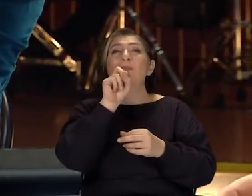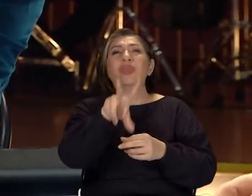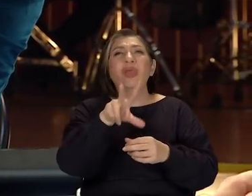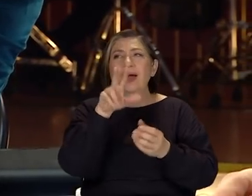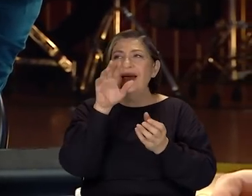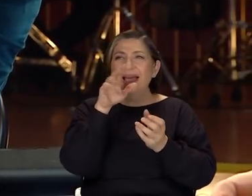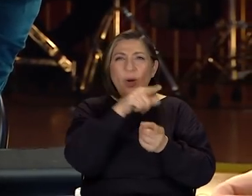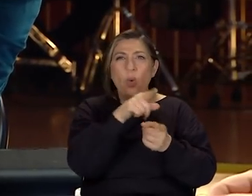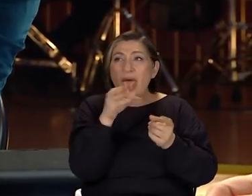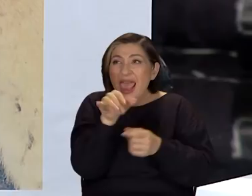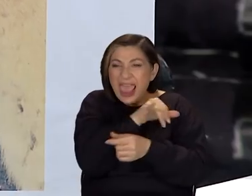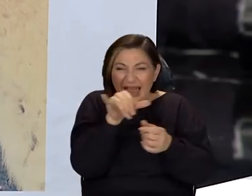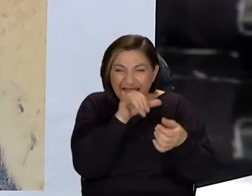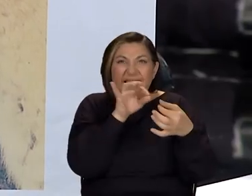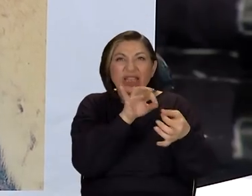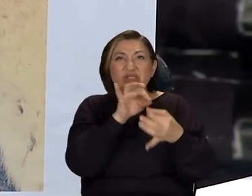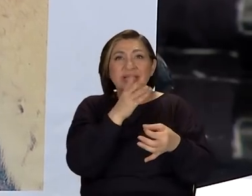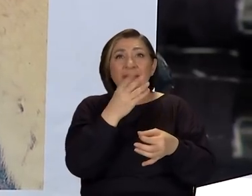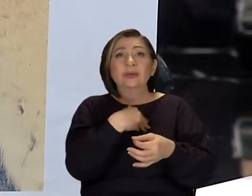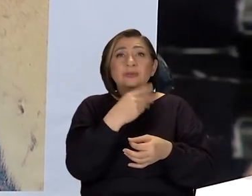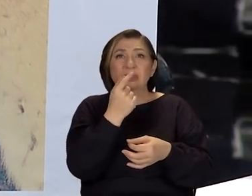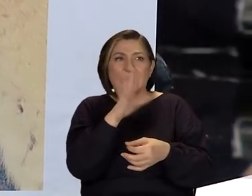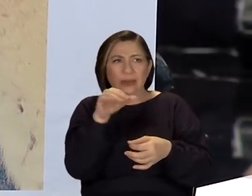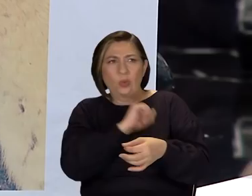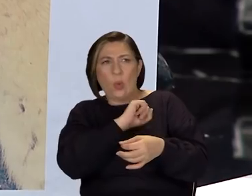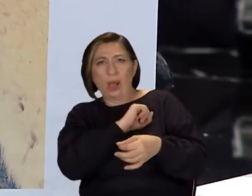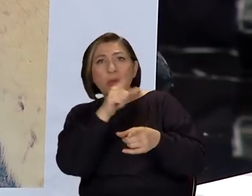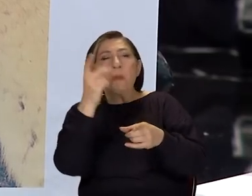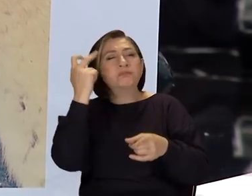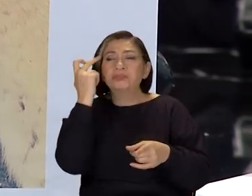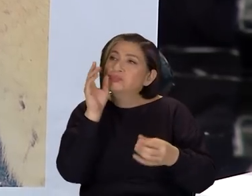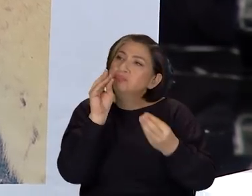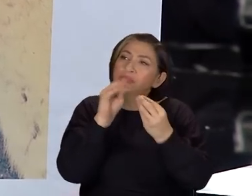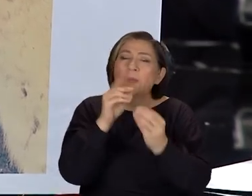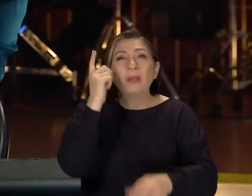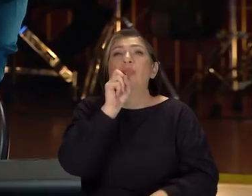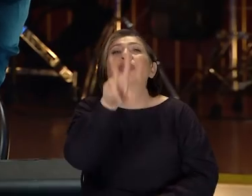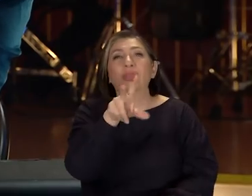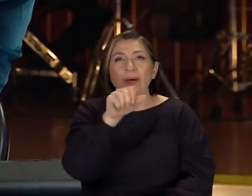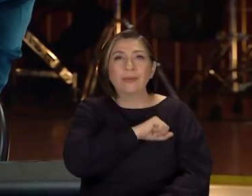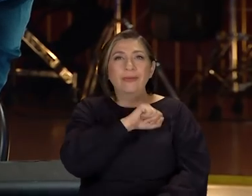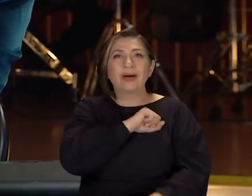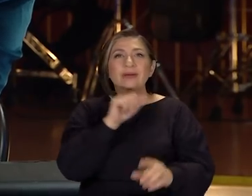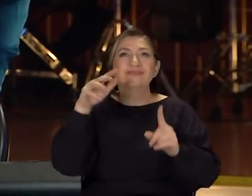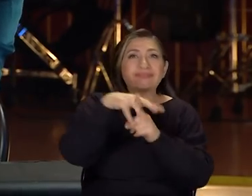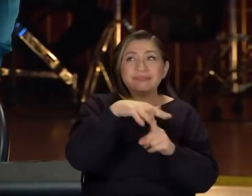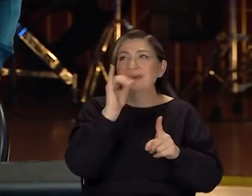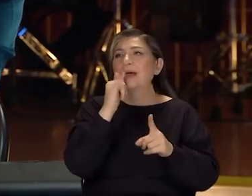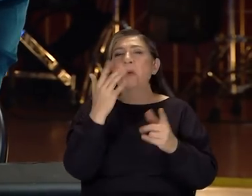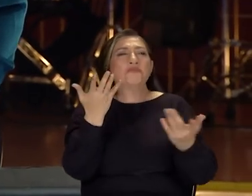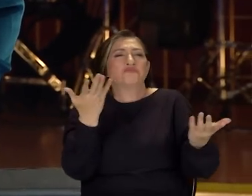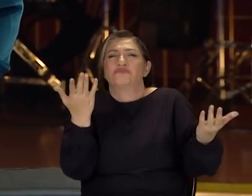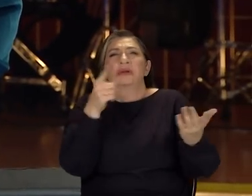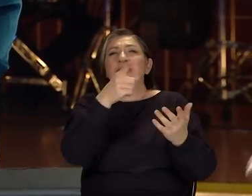en yakın ilişki olabilir. Ben çünkü çok seviyorum lamalardan abi. Biraz çekinirler yani. Evet. Değil mi? Tükürür der, bir şey der, aynen. Saldırır der filan. Belki de